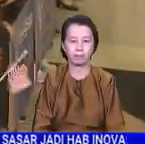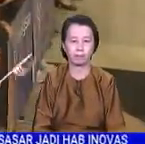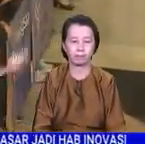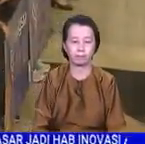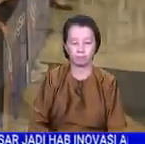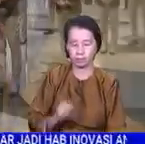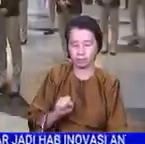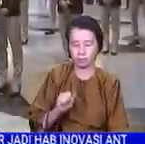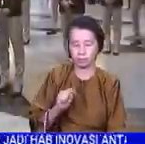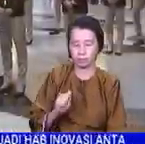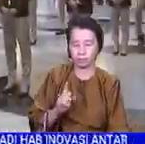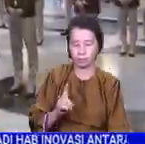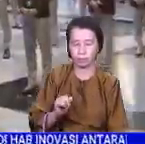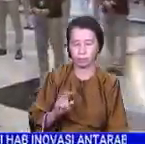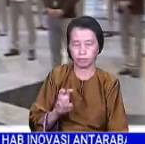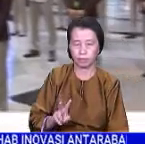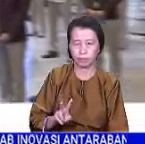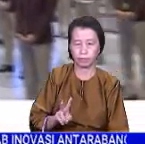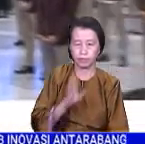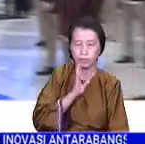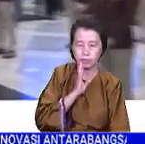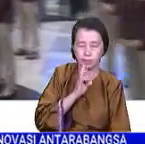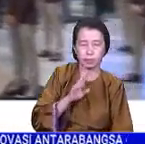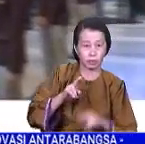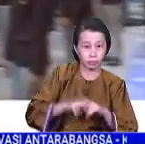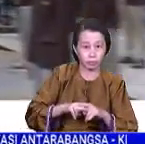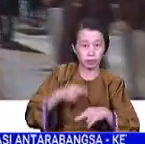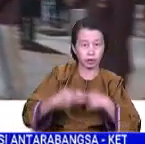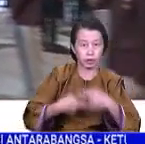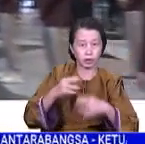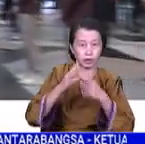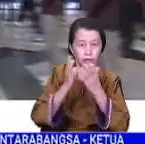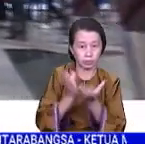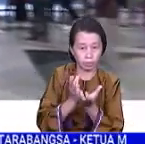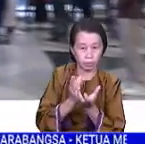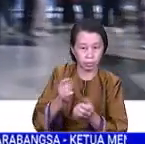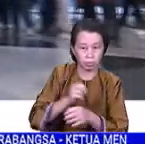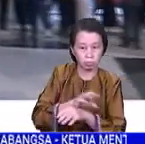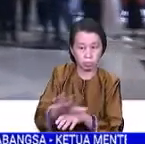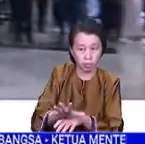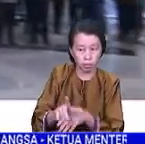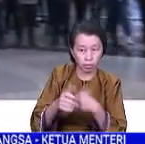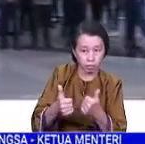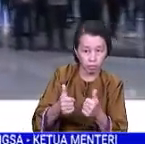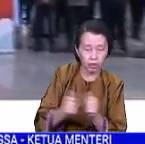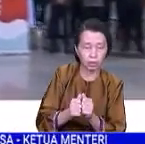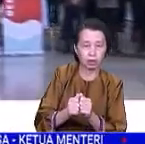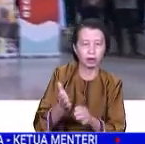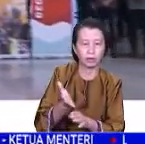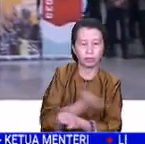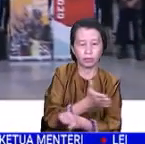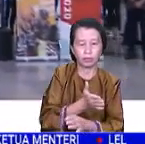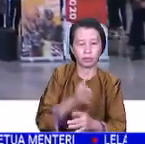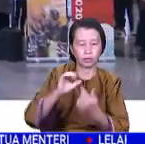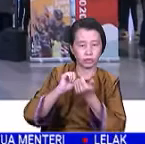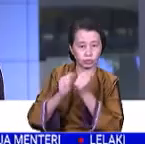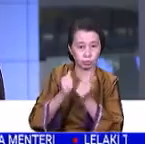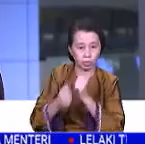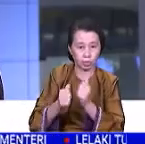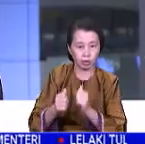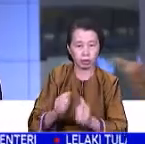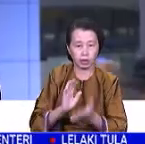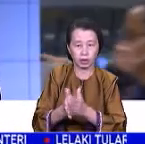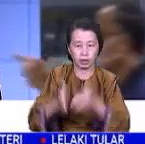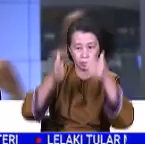Pandangan Sadiq dilontarkan berdasarkan kedudukan ranking dunia, pengaruh mentor dan persediaan sebelum temasya. Antara yang menjadi